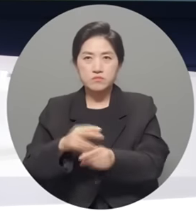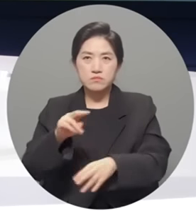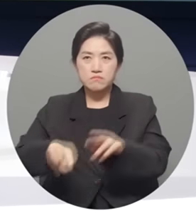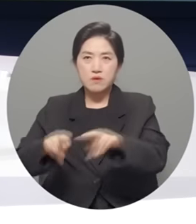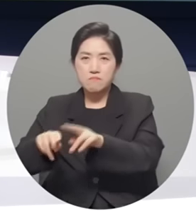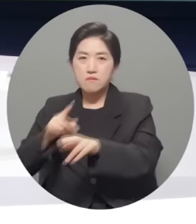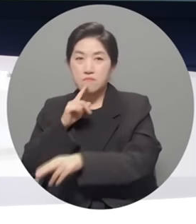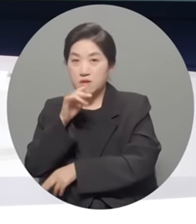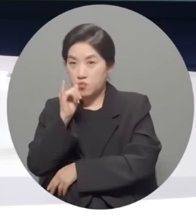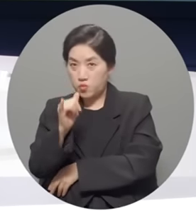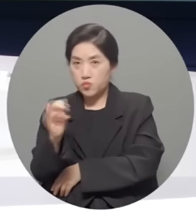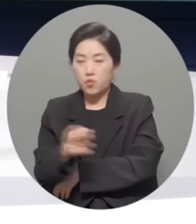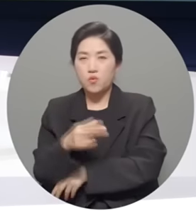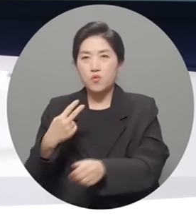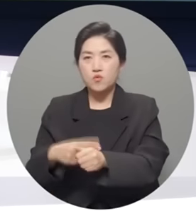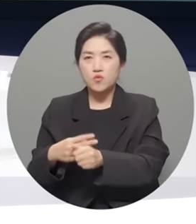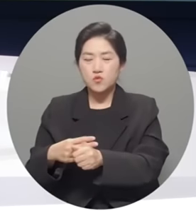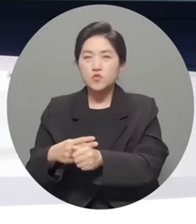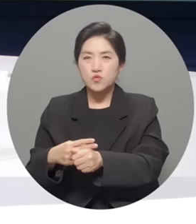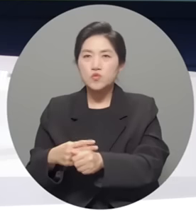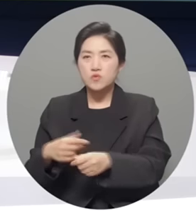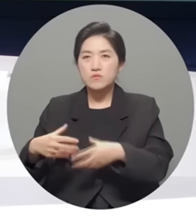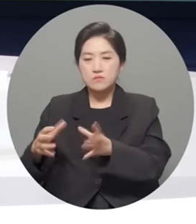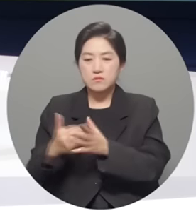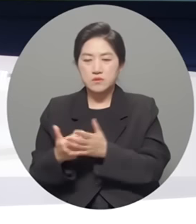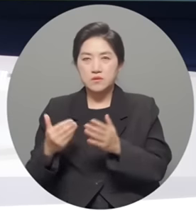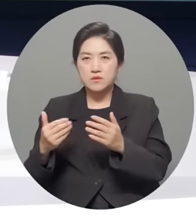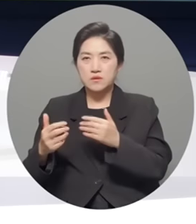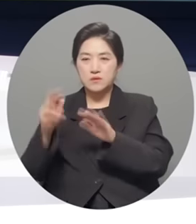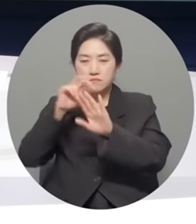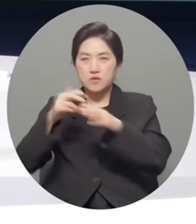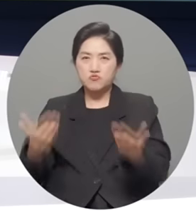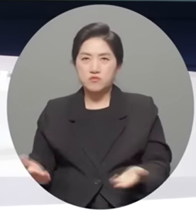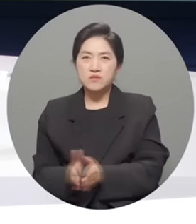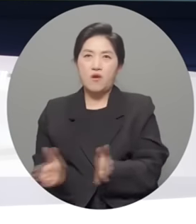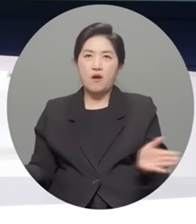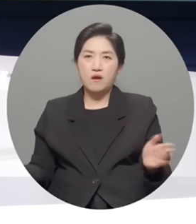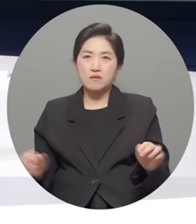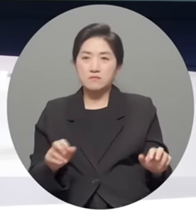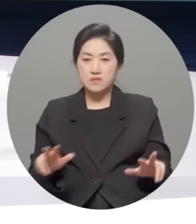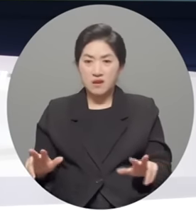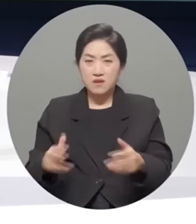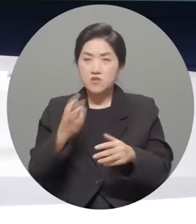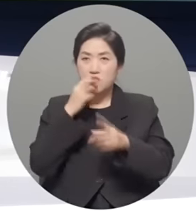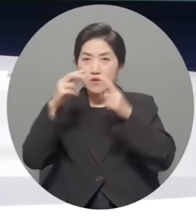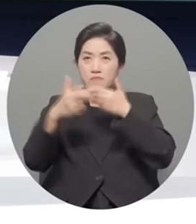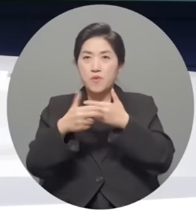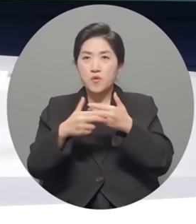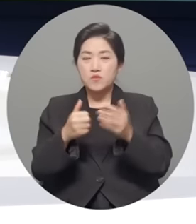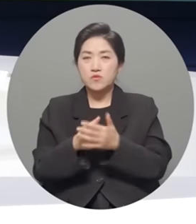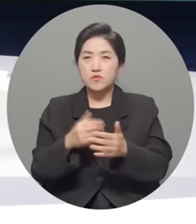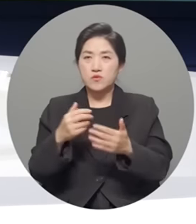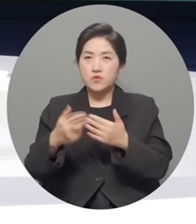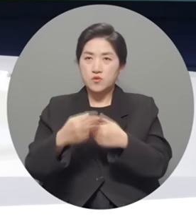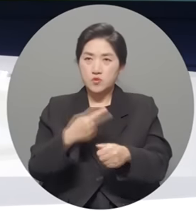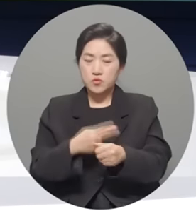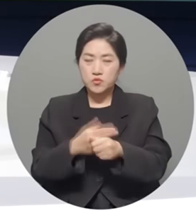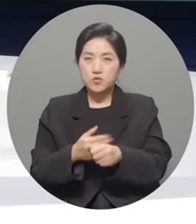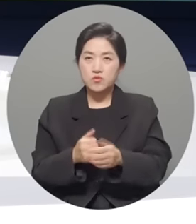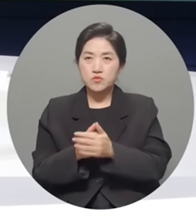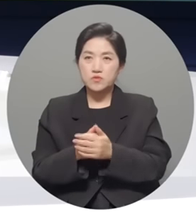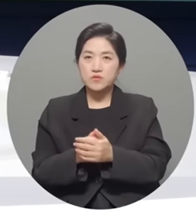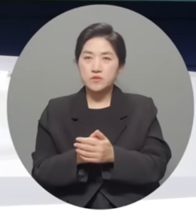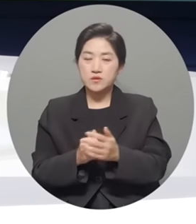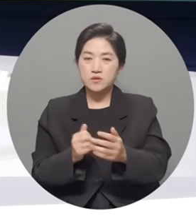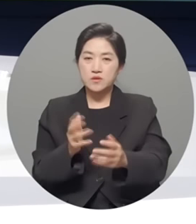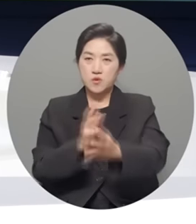있고 교수들의 집단 휴진도 시작됩니다. 당장 서울대병원은 앞으로 교수들의 외래 진료를 한 주에 하루씩